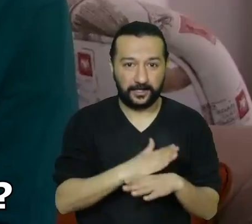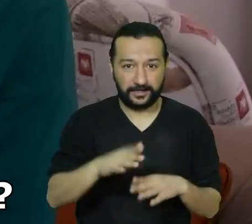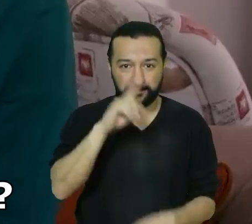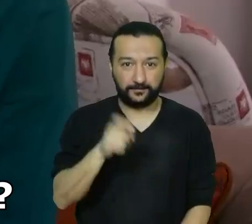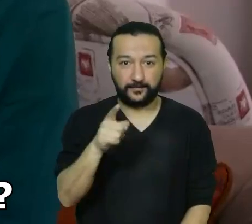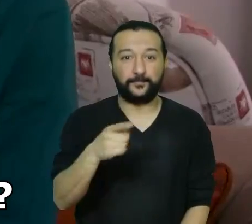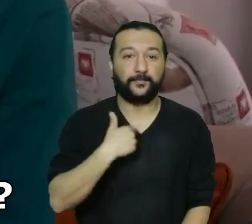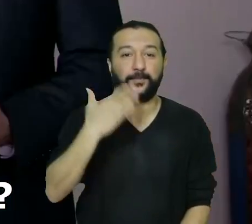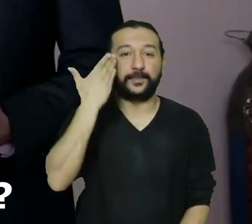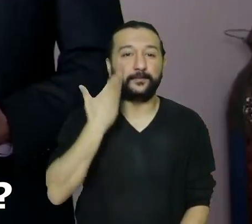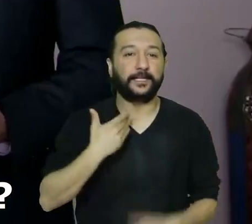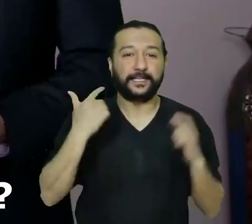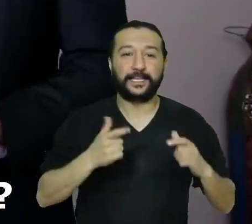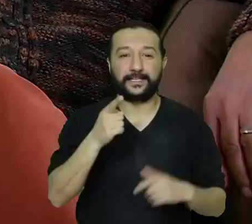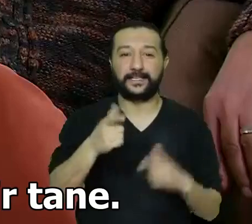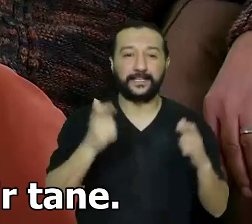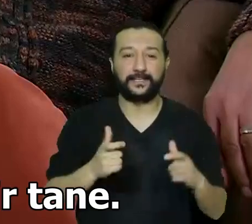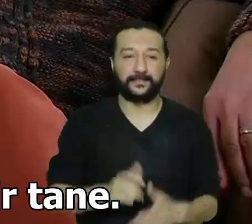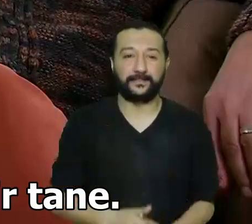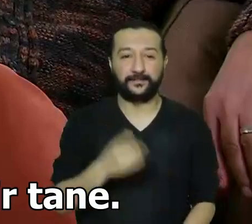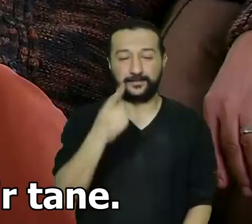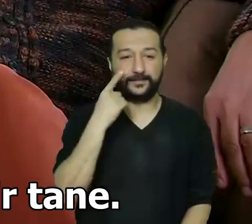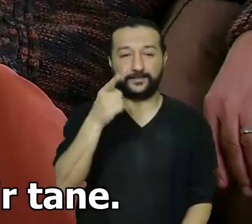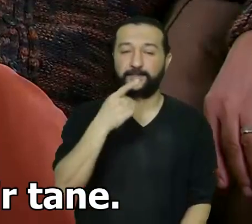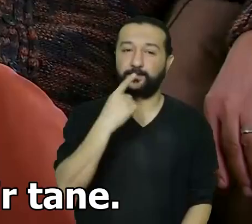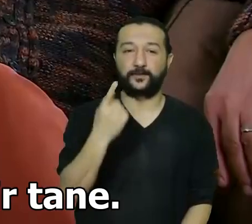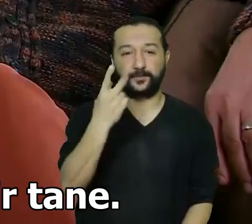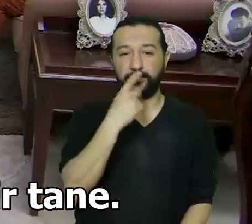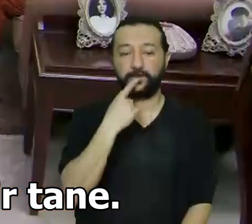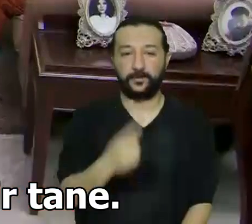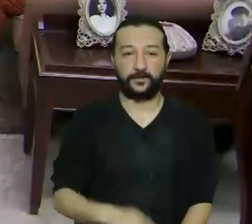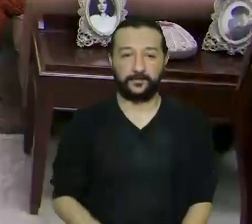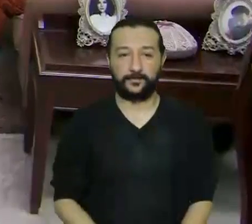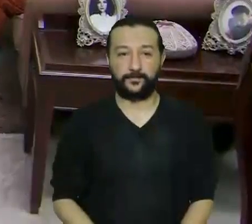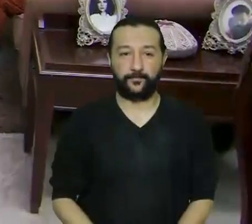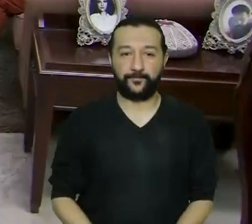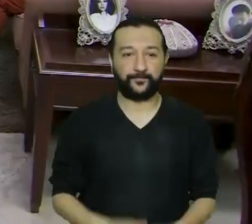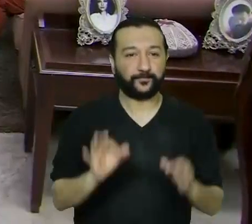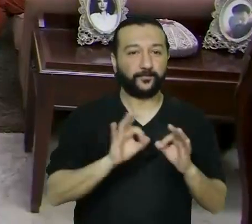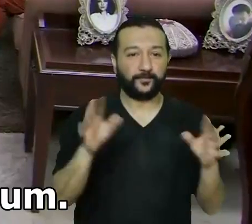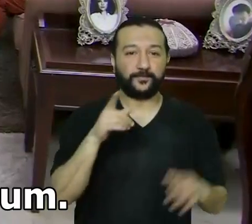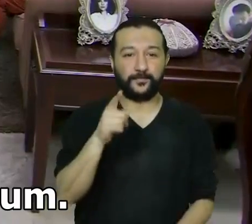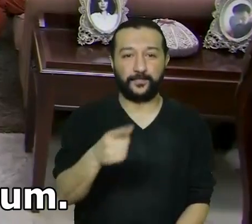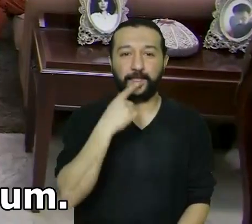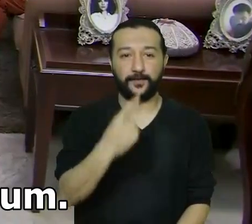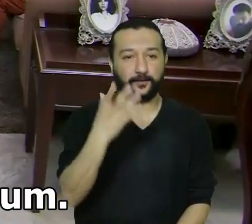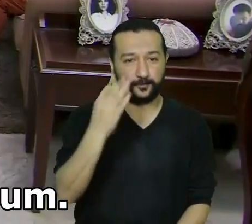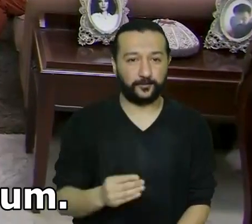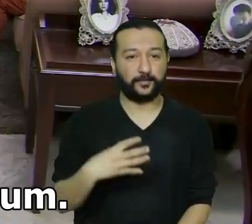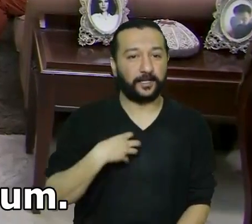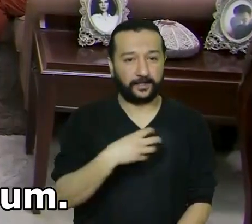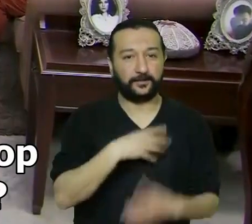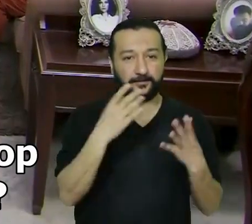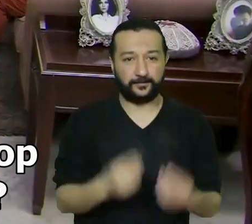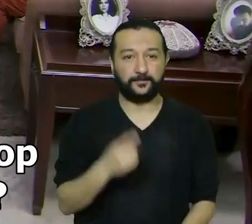mi? Bayılırım. Nerede? Nerede? Hadi bakalım sen de söyle bir tane. Süper. Söylerim tabii ki